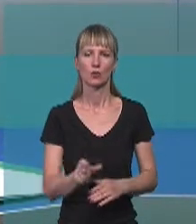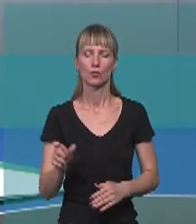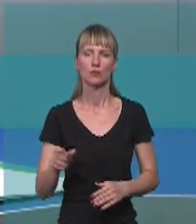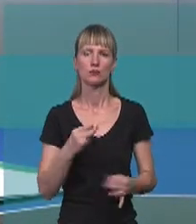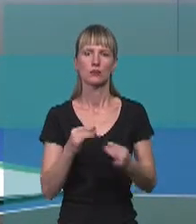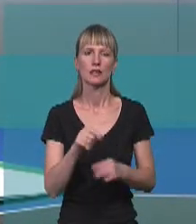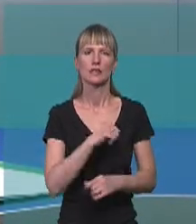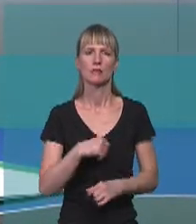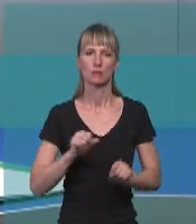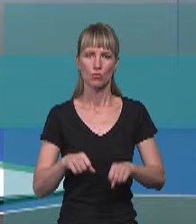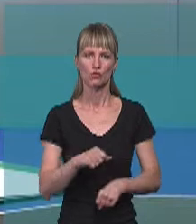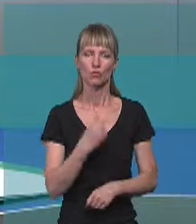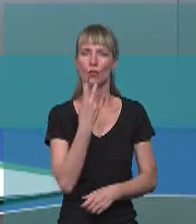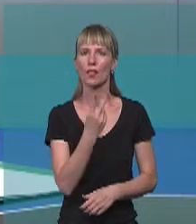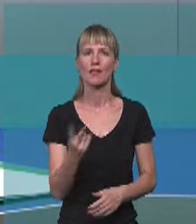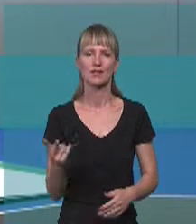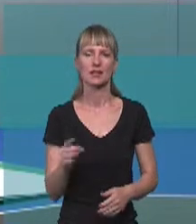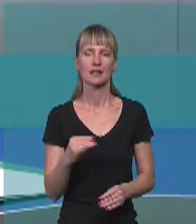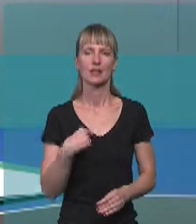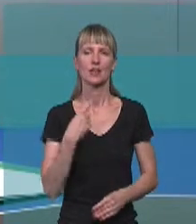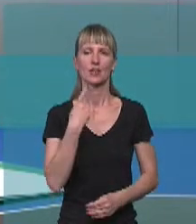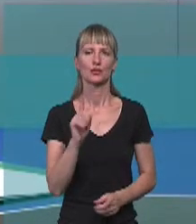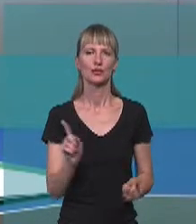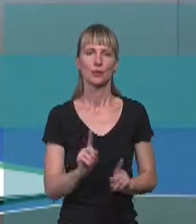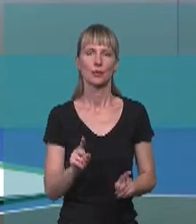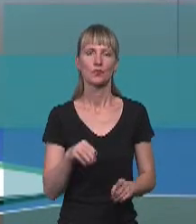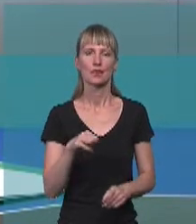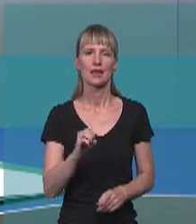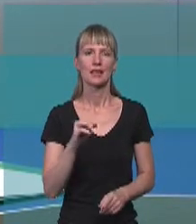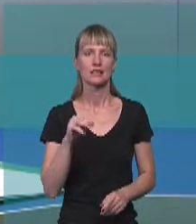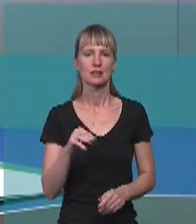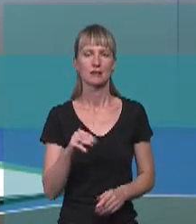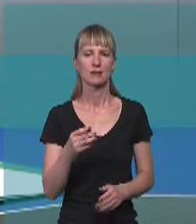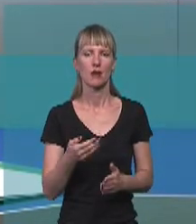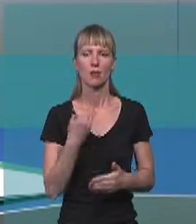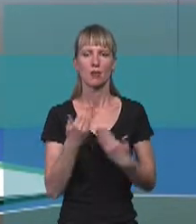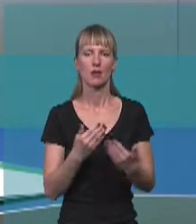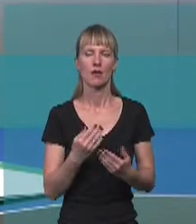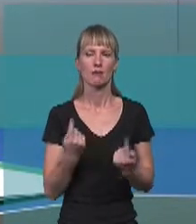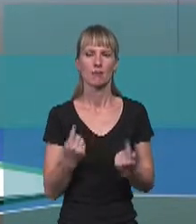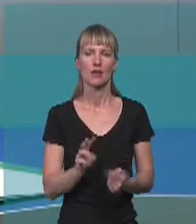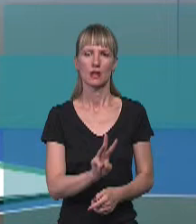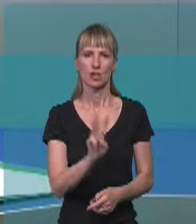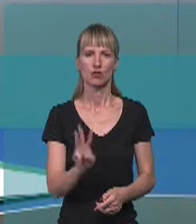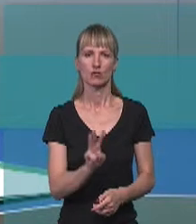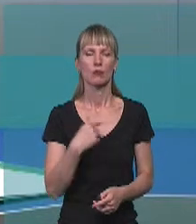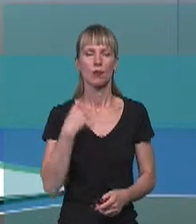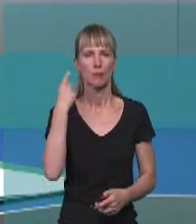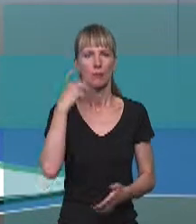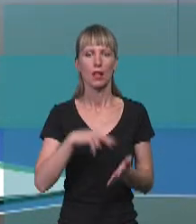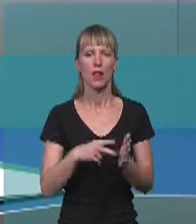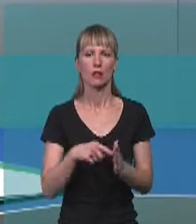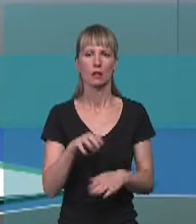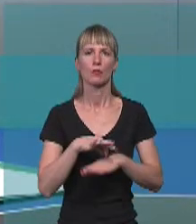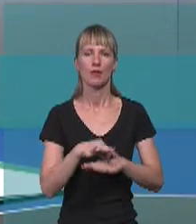але ж вони самі можуть це подивитися. І я кажу, що тест великуватий, 3 години десь ми плануємо його